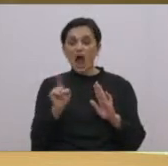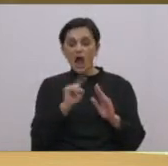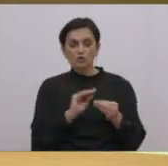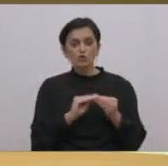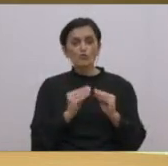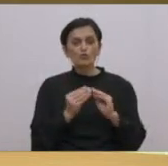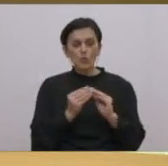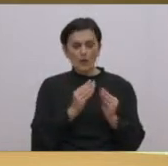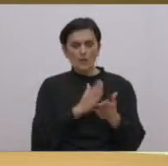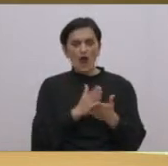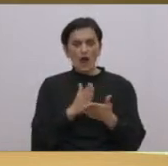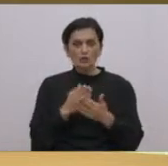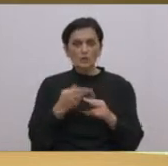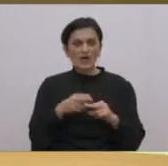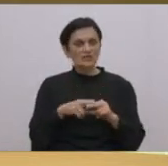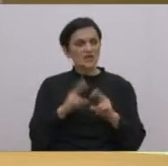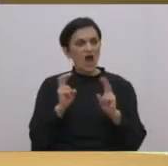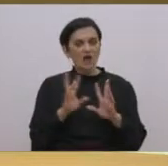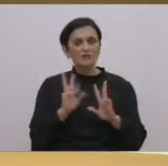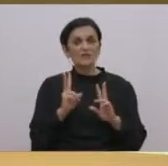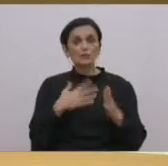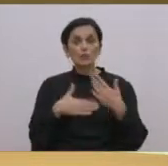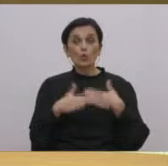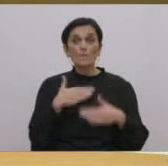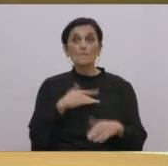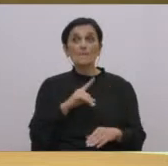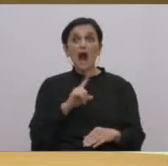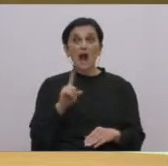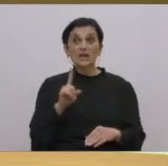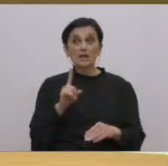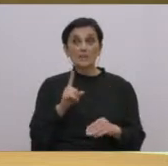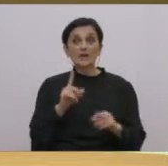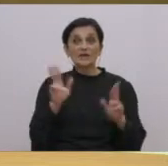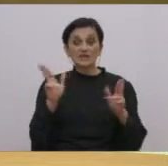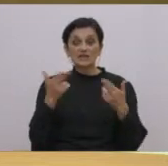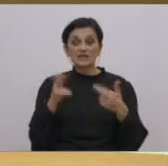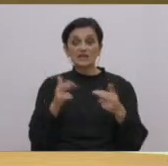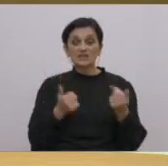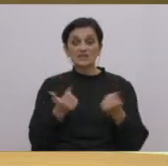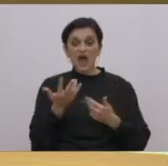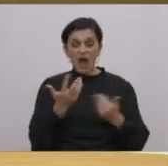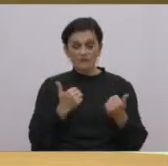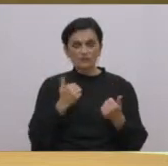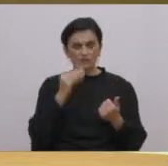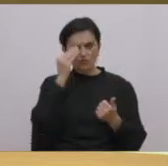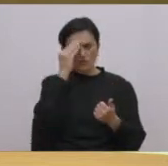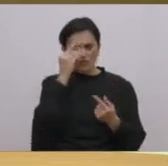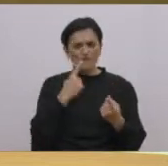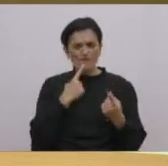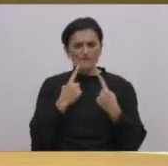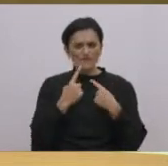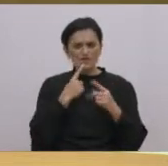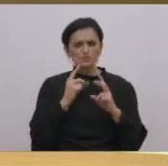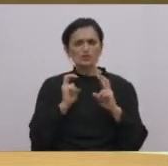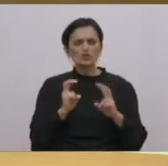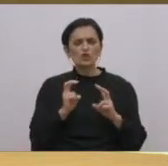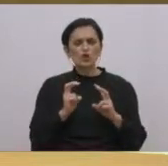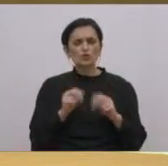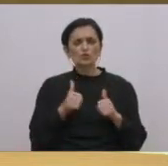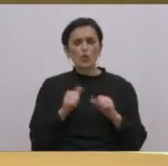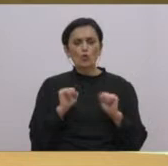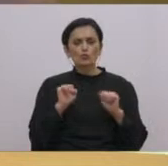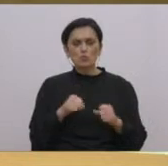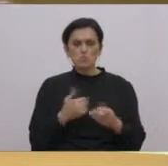რომ არსებობს, ეს არ ნიშნავს იმას ვინმეს უხარია, მაგრამ დავთვალოთ და საგნობრივად ვიმსჯელოთ იმასთან დაკავშირებით, რამდენად